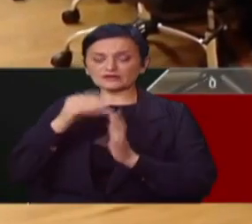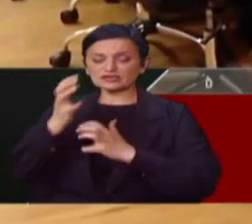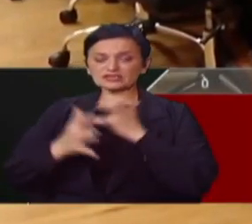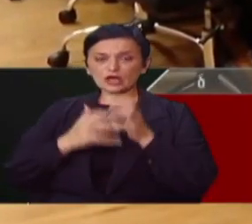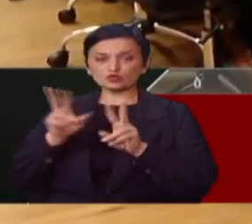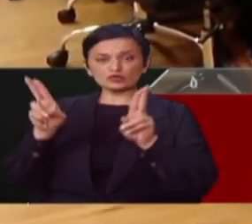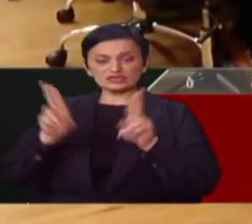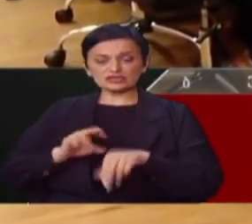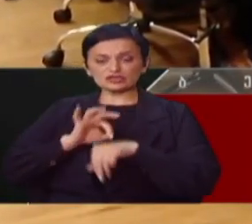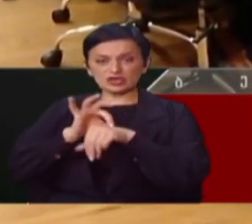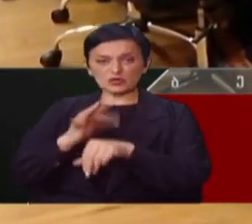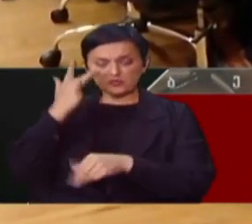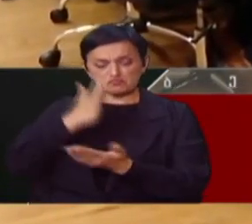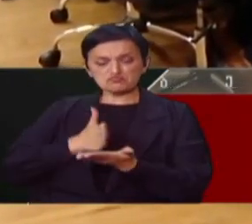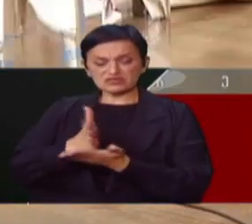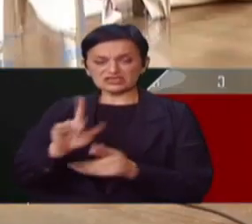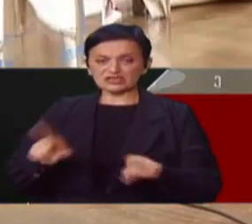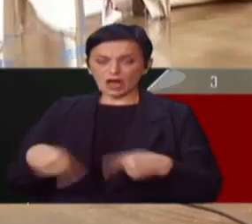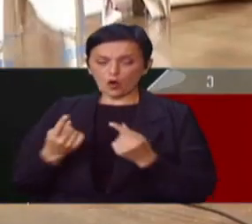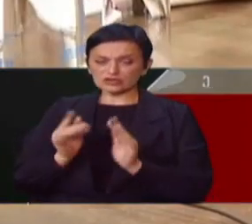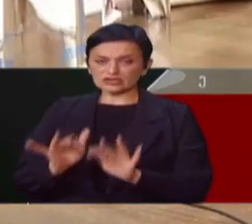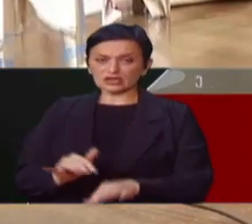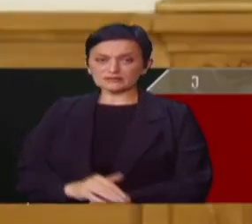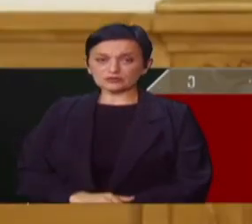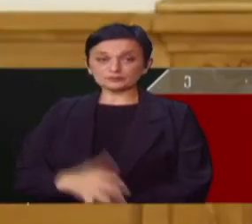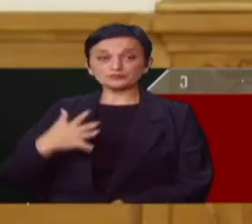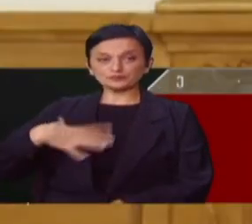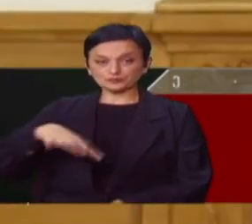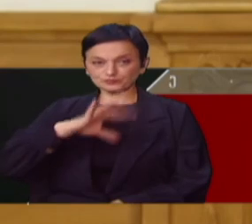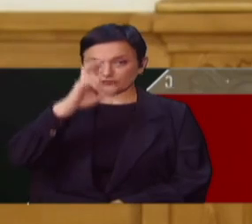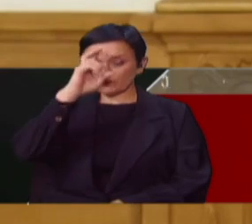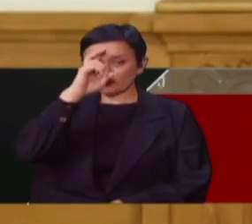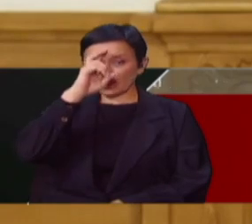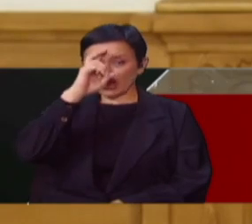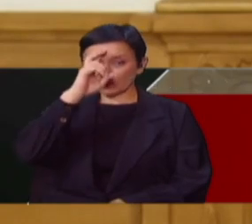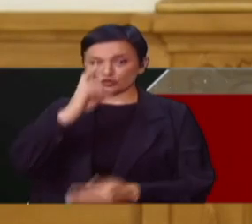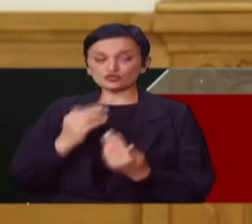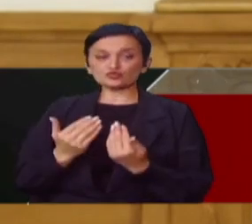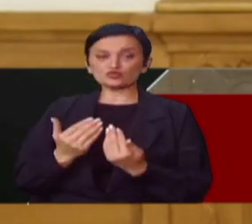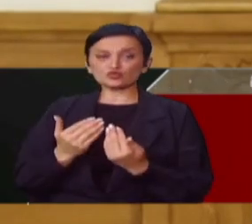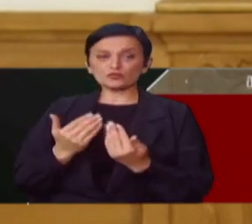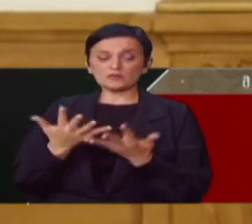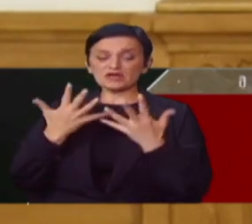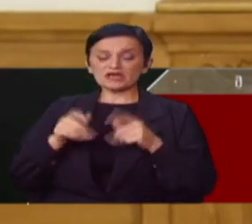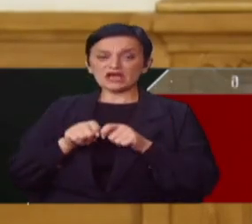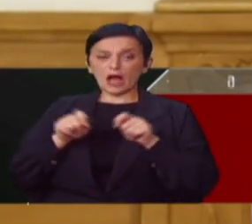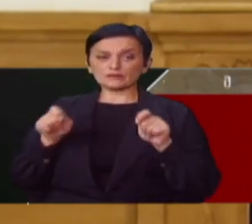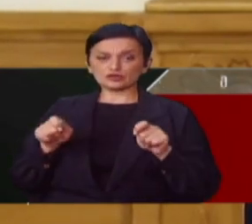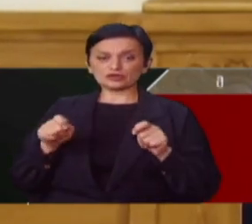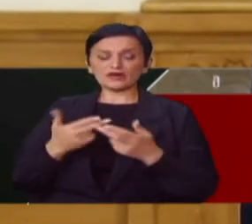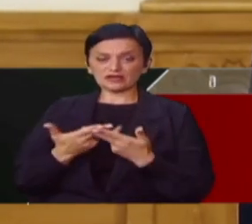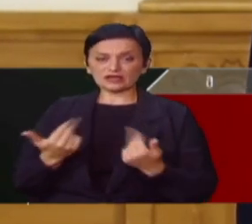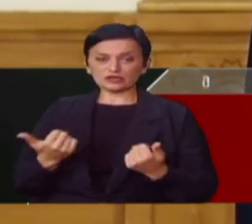საერთაშორისო სტანდარტების ჩატარების მიზნით ახორციელებს. საქართველოს ხელისუფლებისთვის გამჭვირვალე